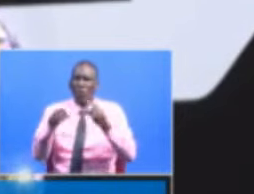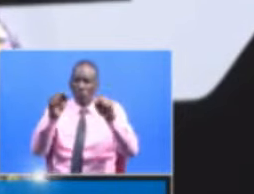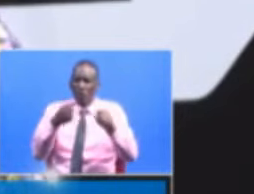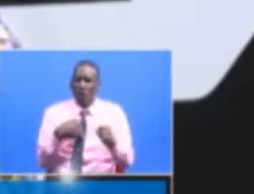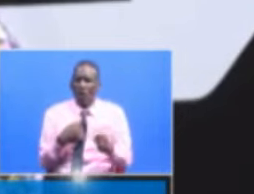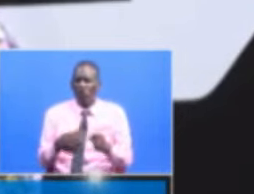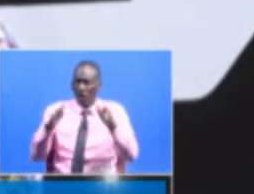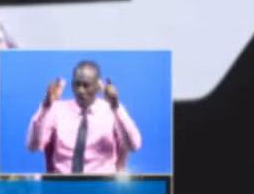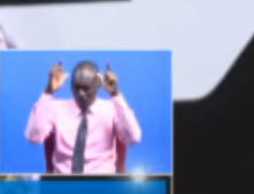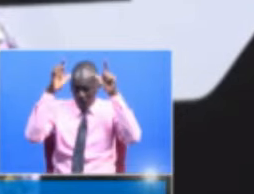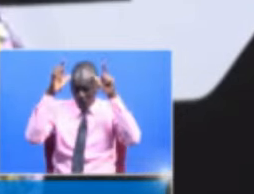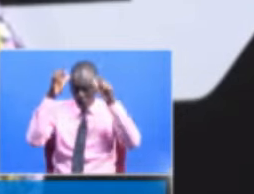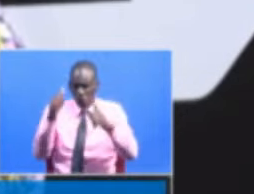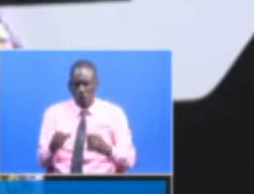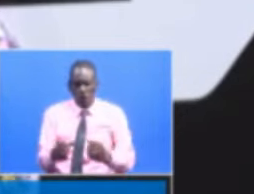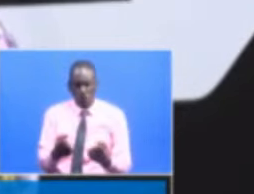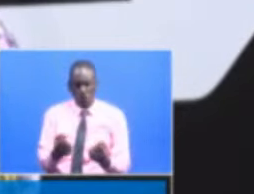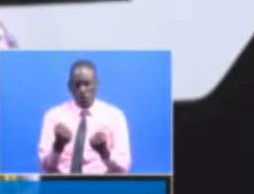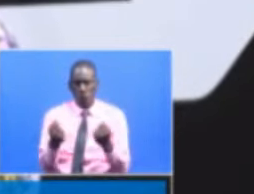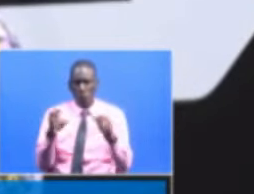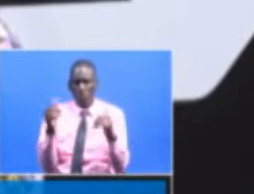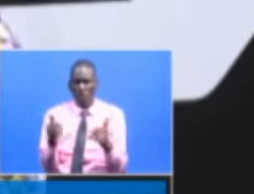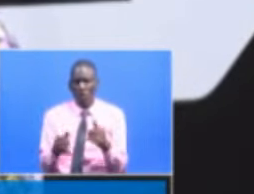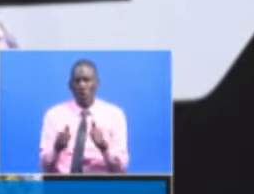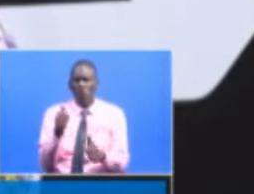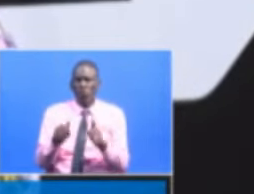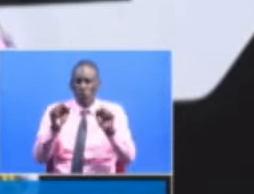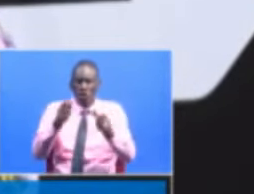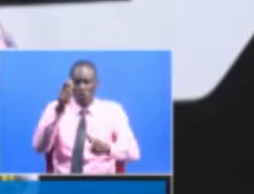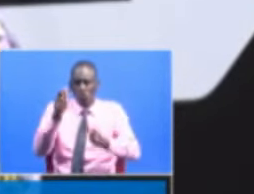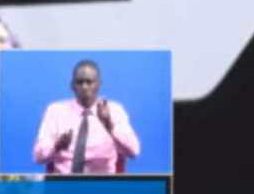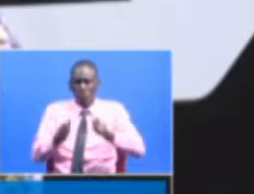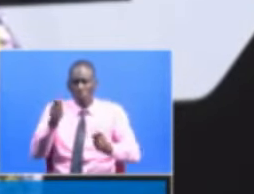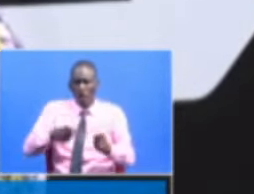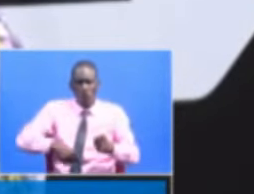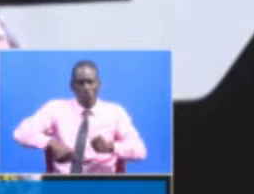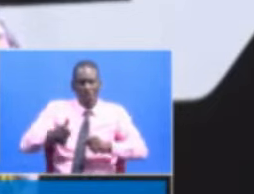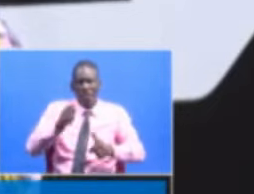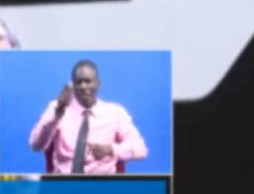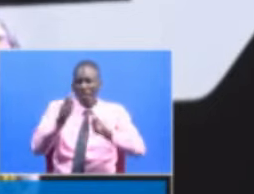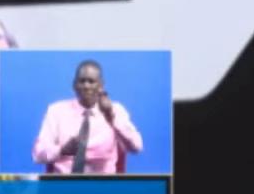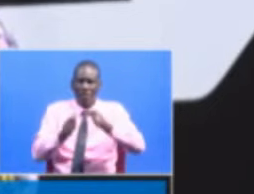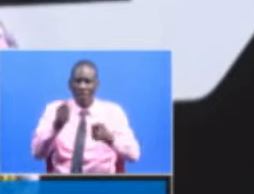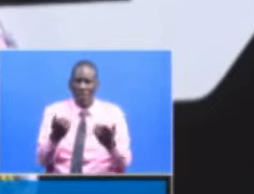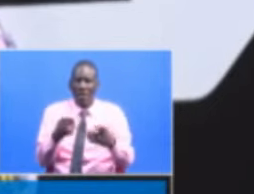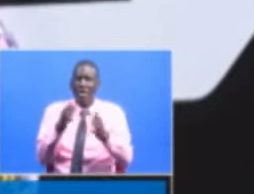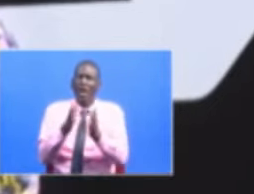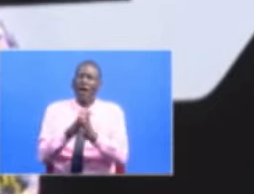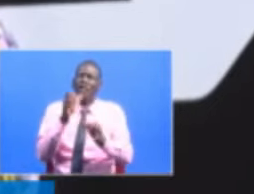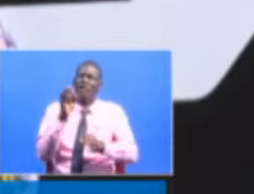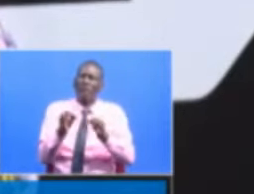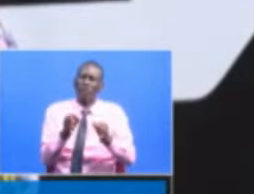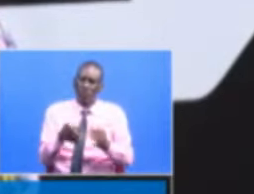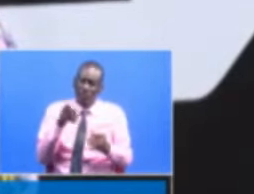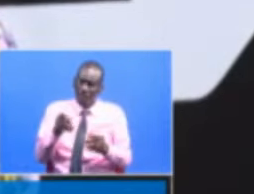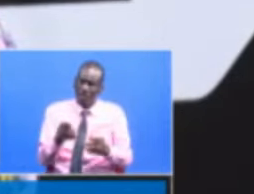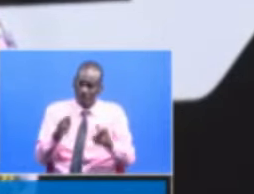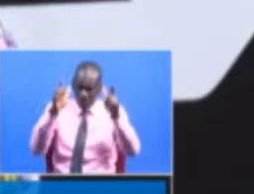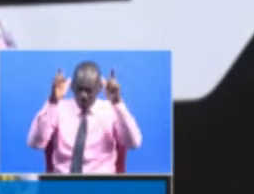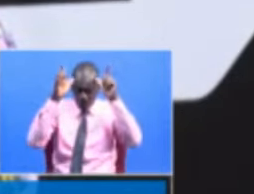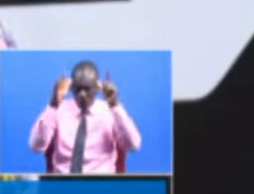ambazo zimekuwa modernized. Ninaweza kaamua na nipeleke ng'ombe niuze, maziwa niuze. Na pia nikipeleka ile ng'ombe kwenda